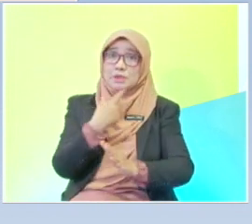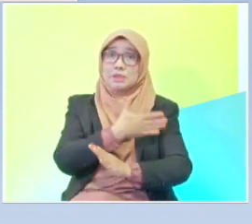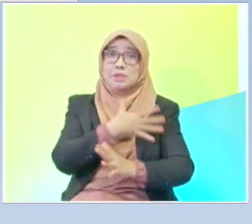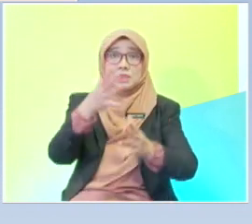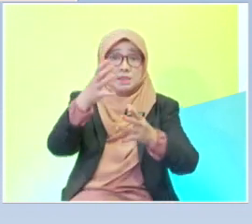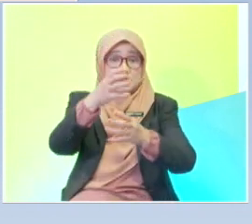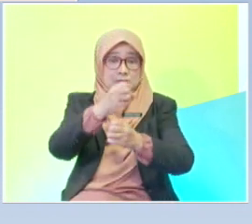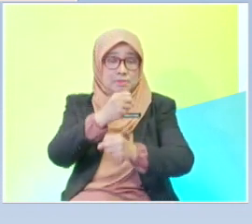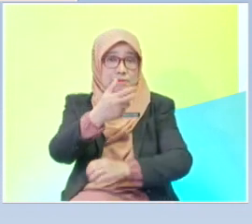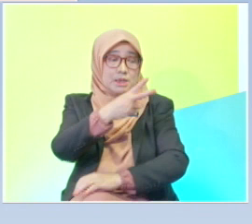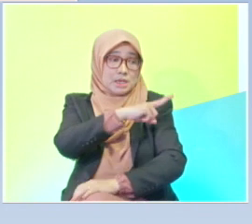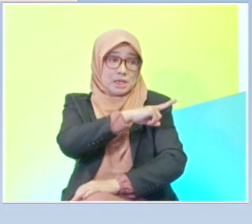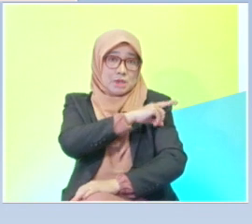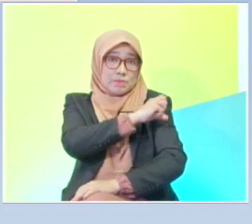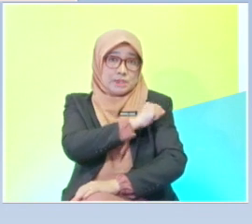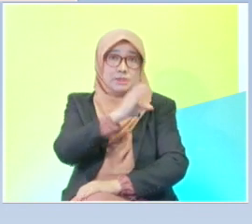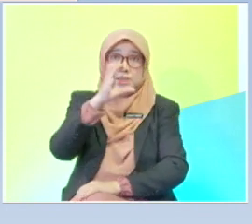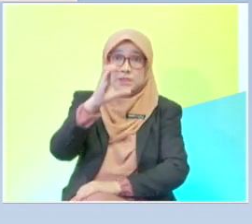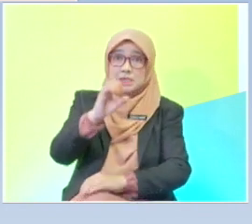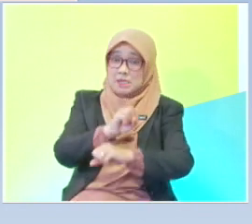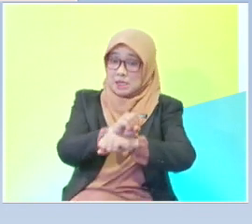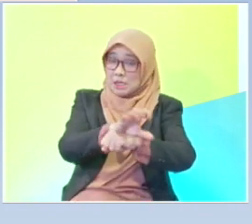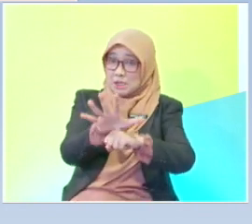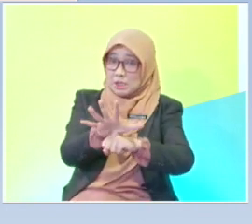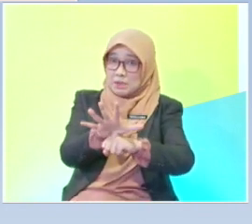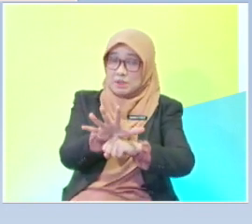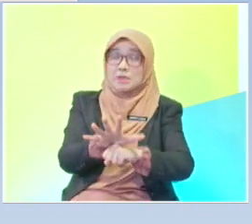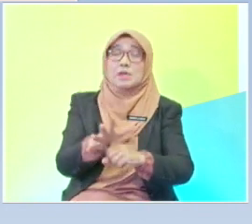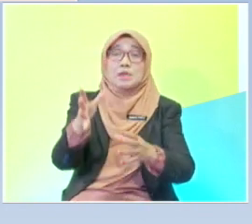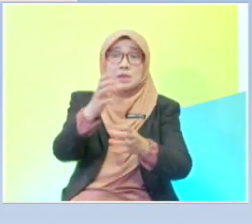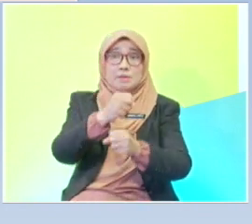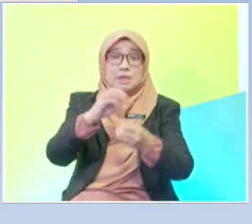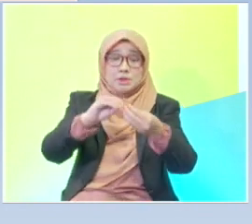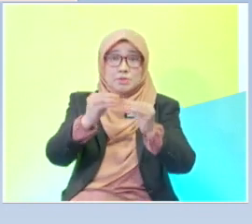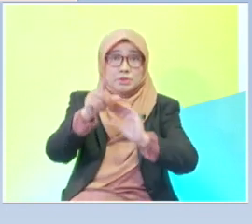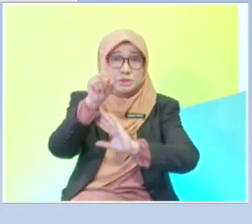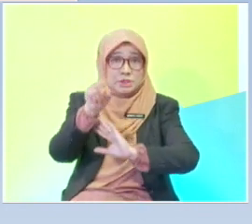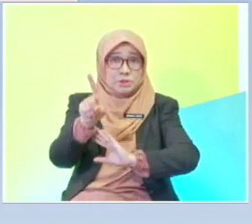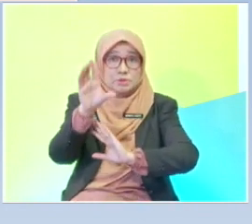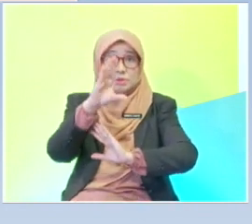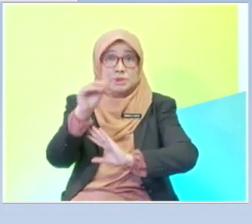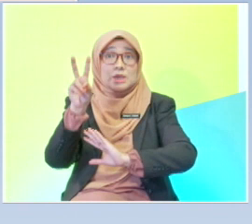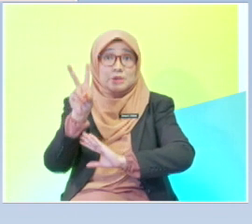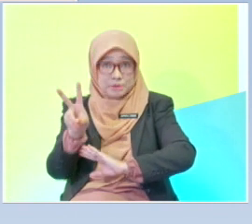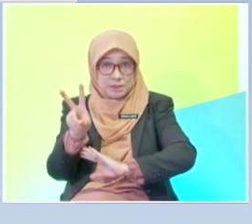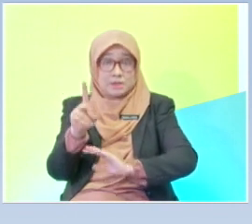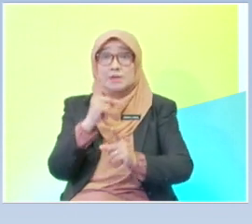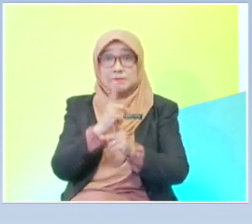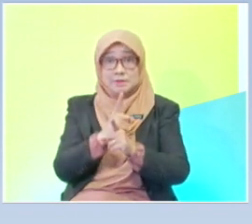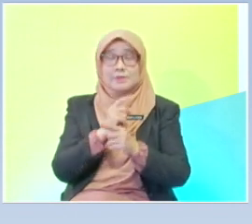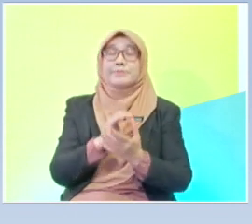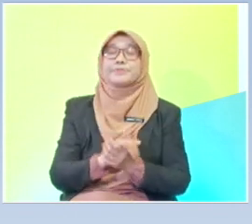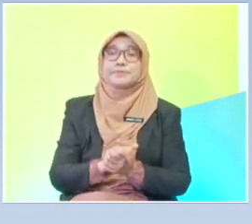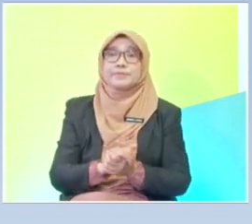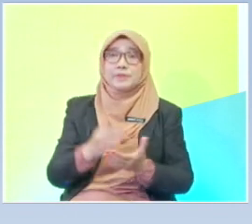COVID-19, kita perlu mendapatkan untuk dos yang pertama dan dos yang kedua selepas beberapa minggu. Betul juga, okay. Ya. Baik, seterusnya